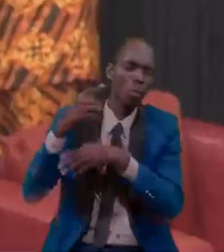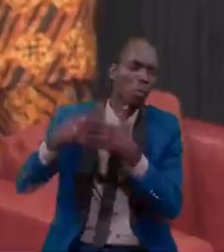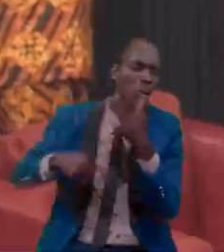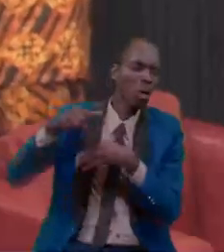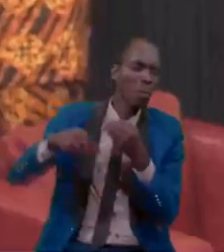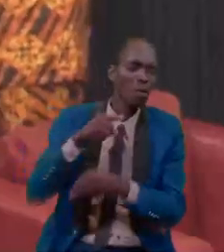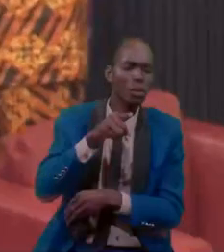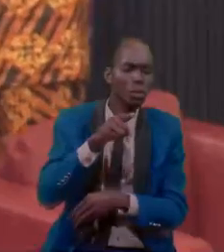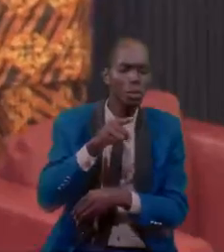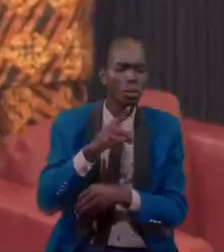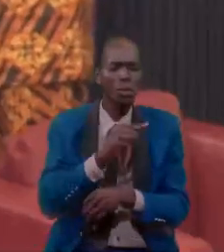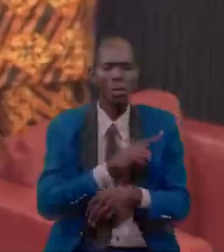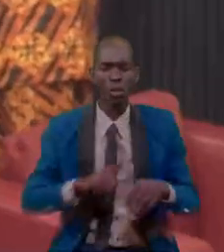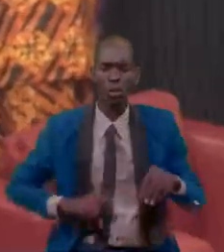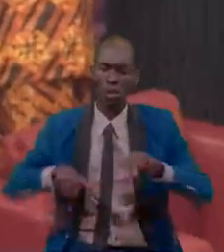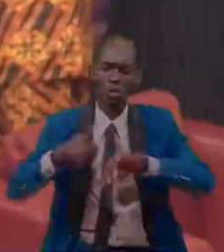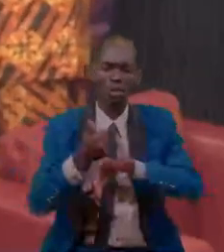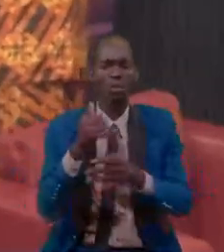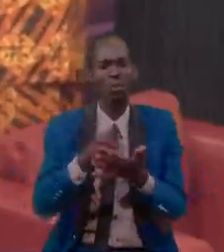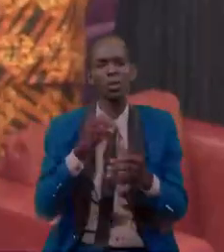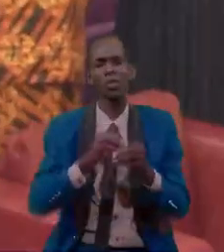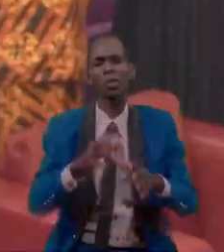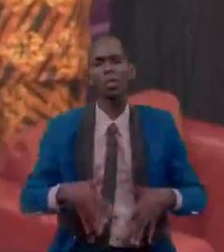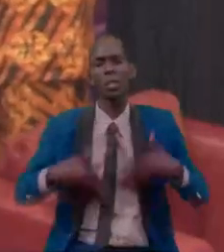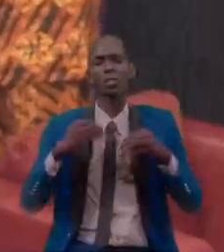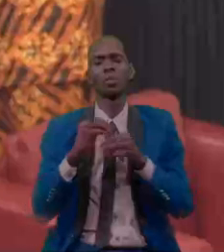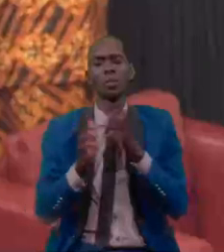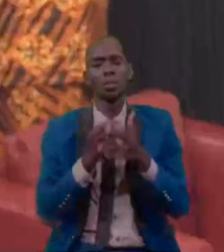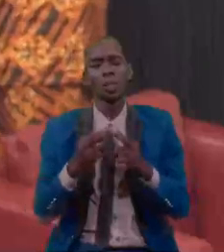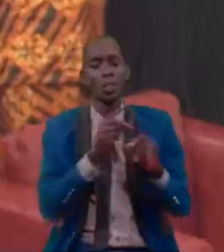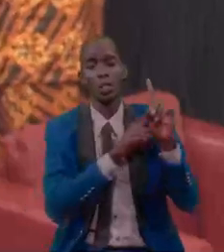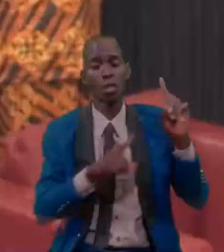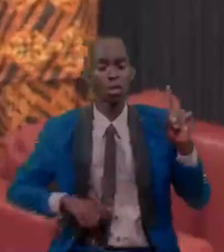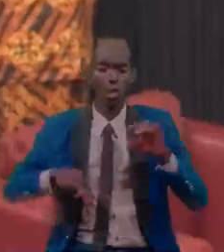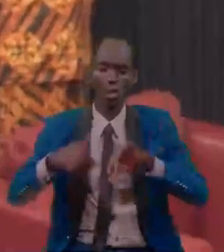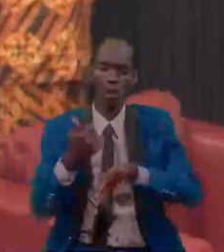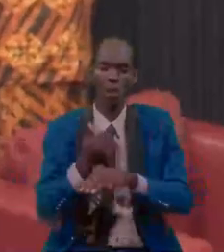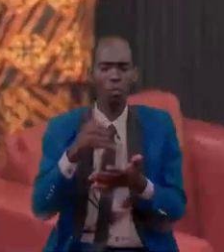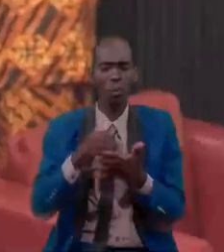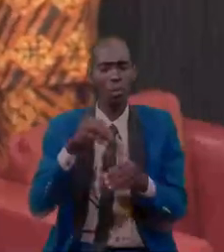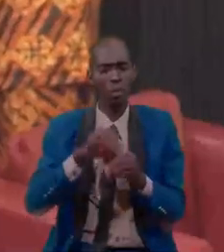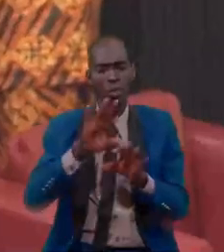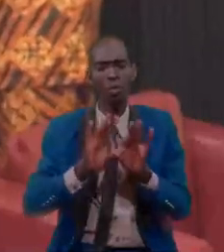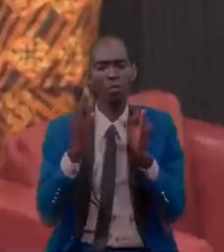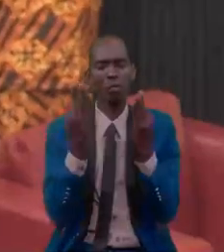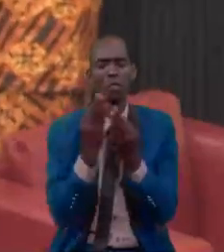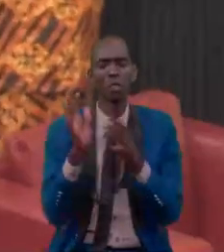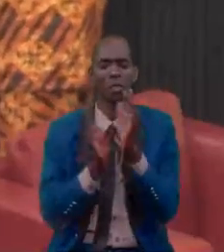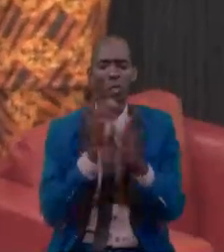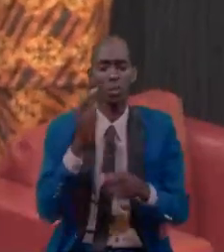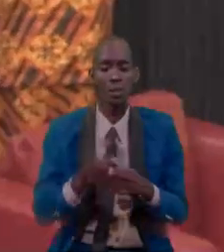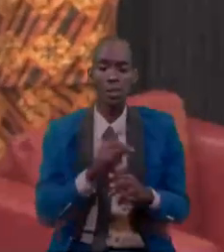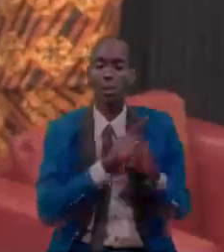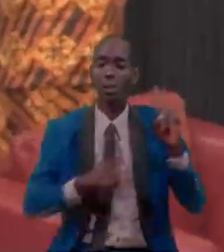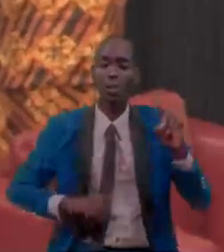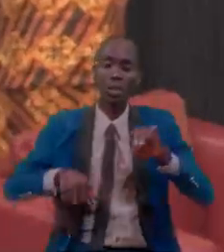êtes-vous? Que le Seigneur le confirme dans votre vie. Que le Seigneur le confirme dans votre famille. Que